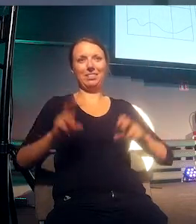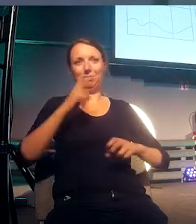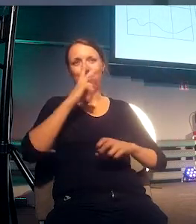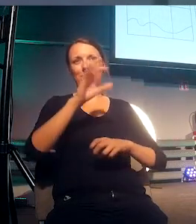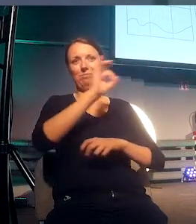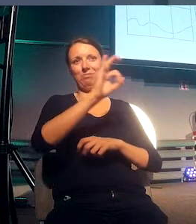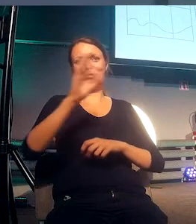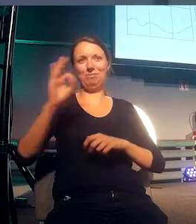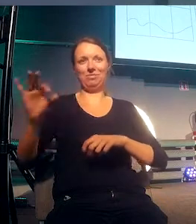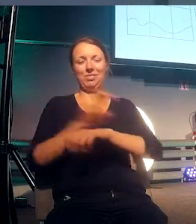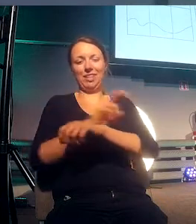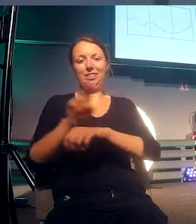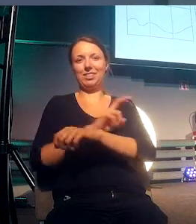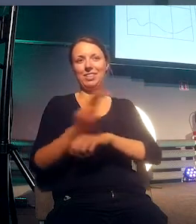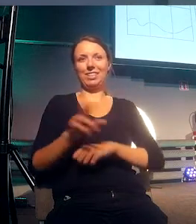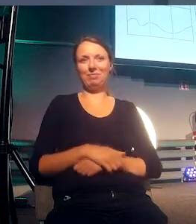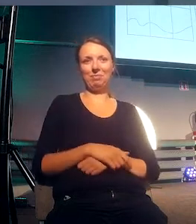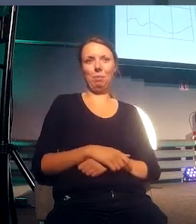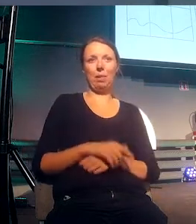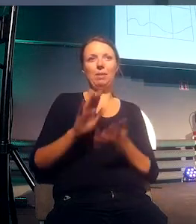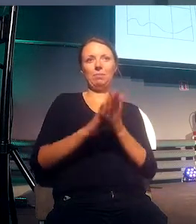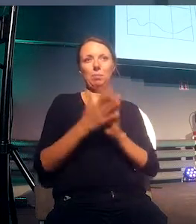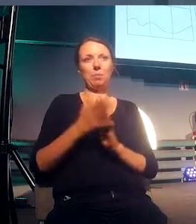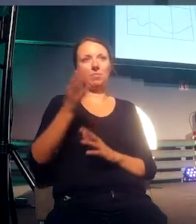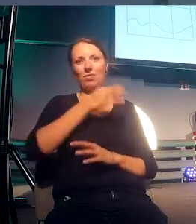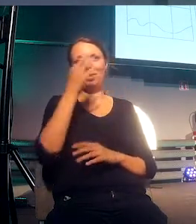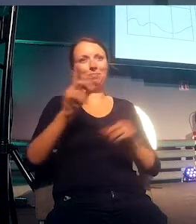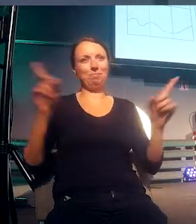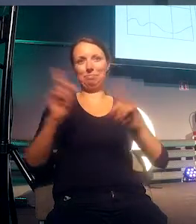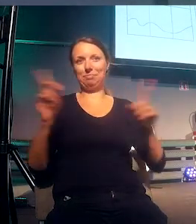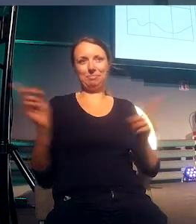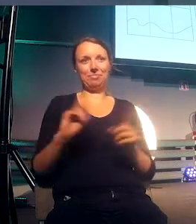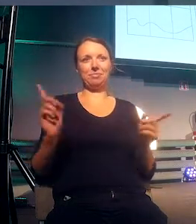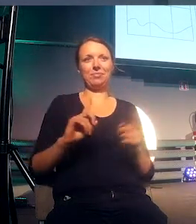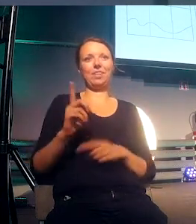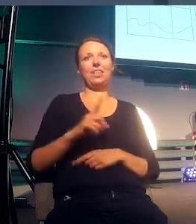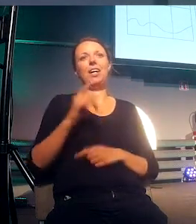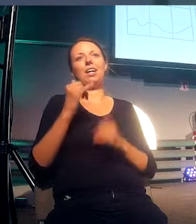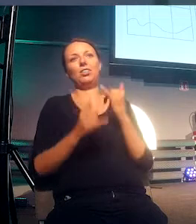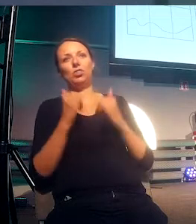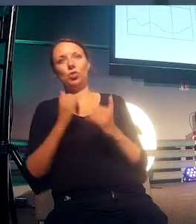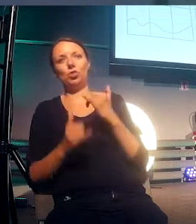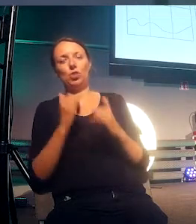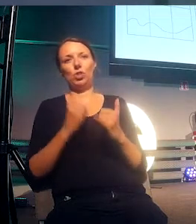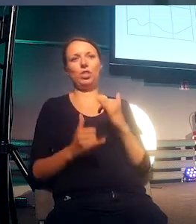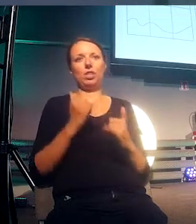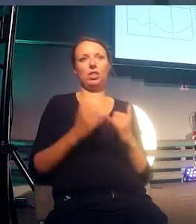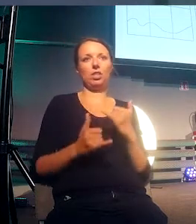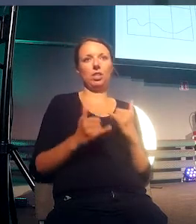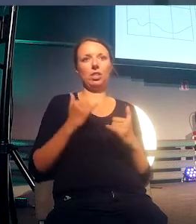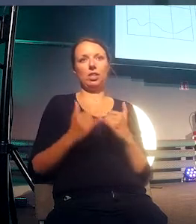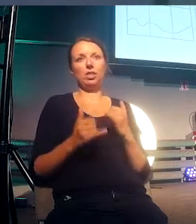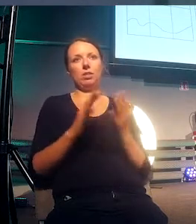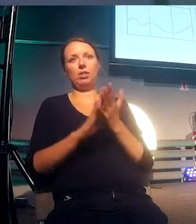radziłabym modyfikować. Wydaje się, że takie modyfikacje typu zmieszamy trochę Empathy Map z Service Blueprint Map, będzie